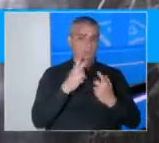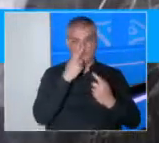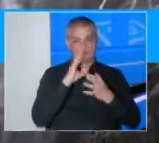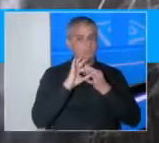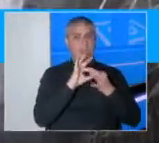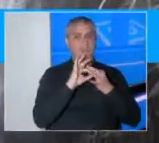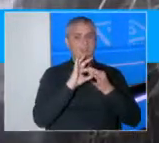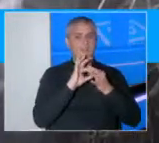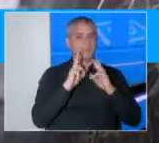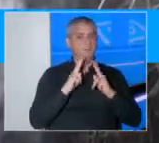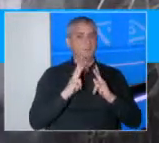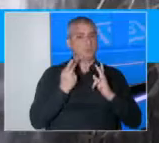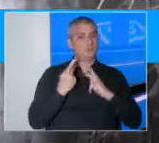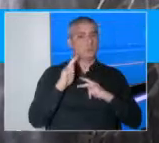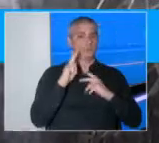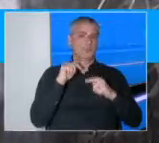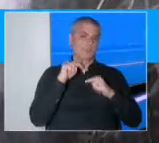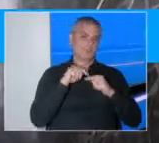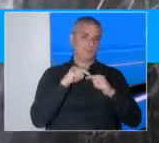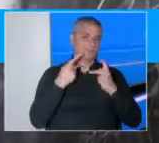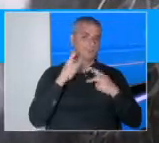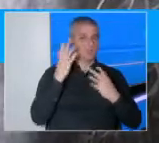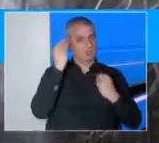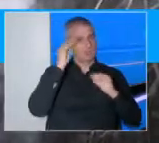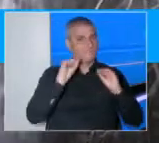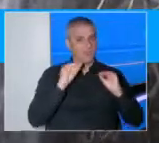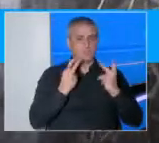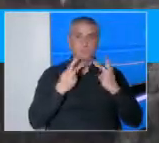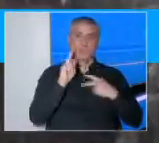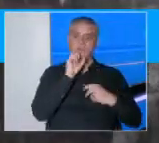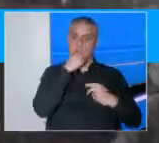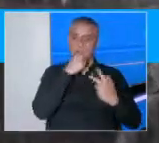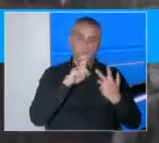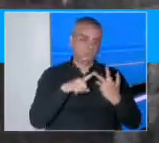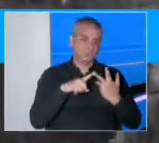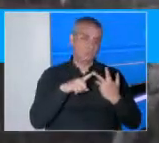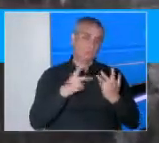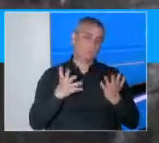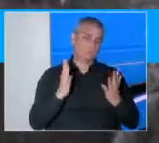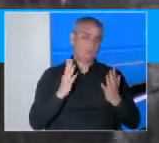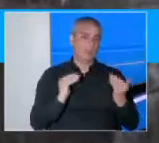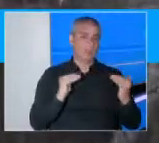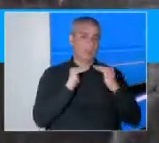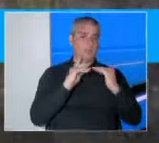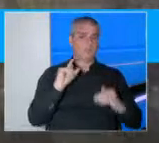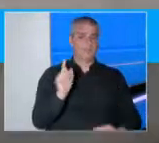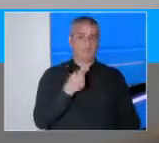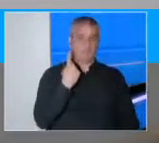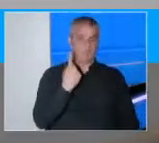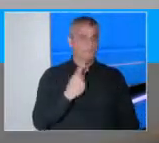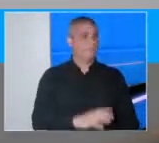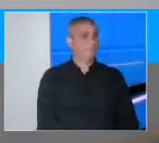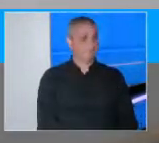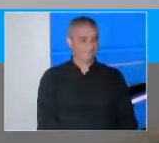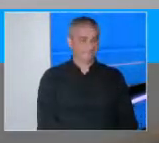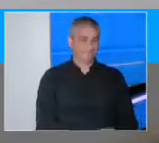את זה בצורה יותר חיובית, יותר מלמדת, יותר היסטורית, ככה בעצם להתאים את זה לכולם. טוב,